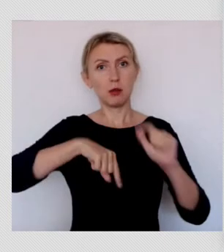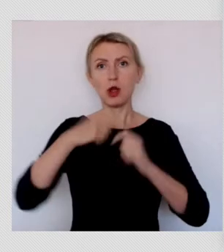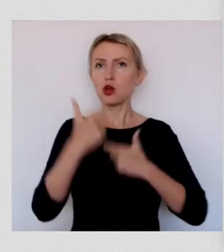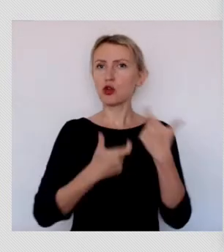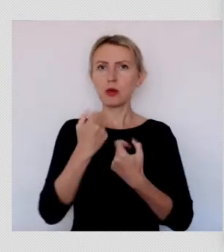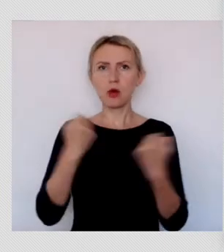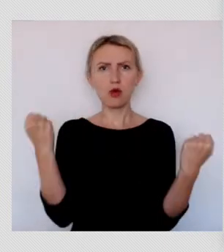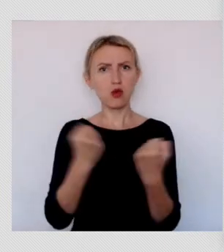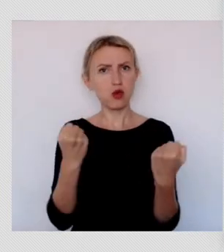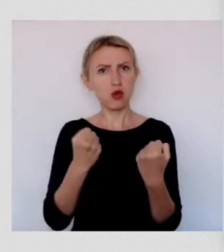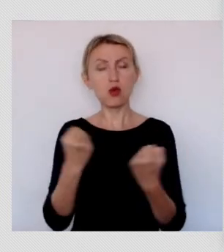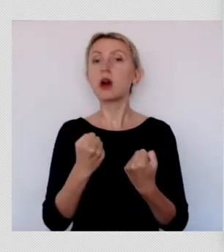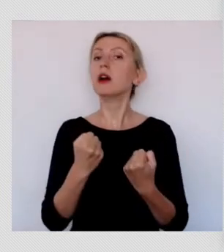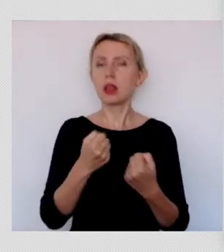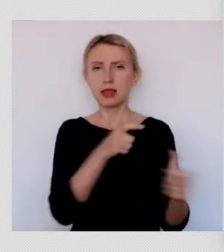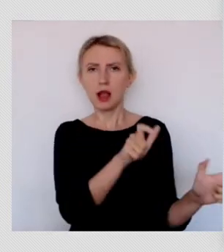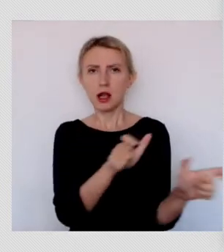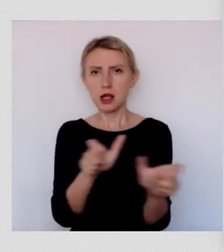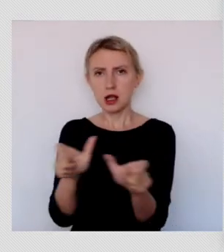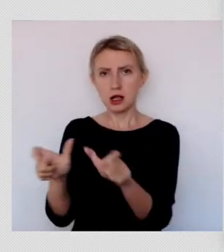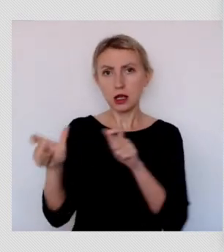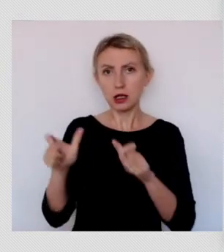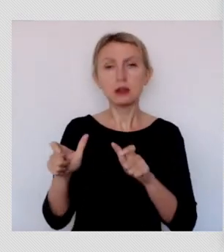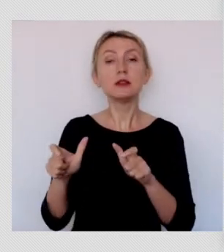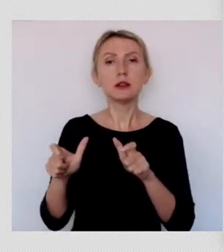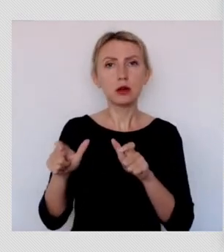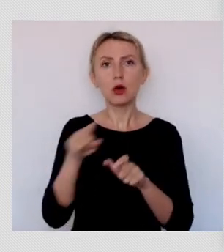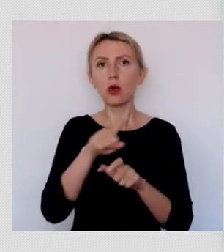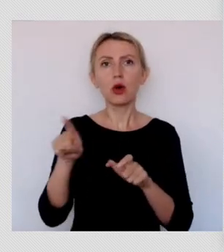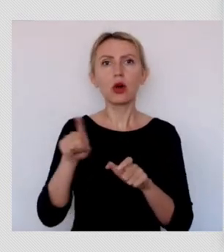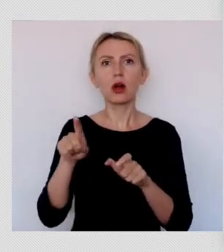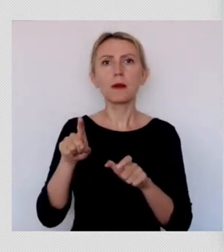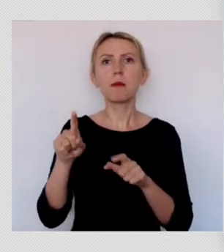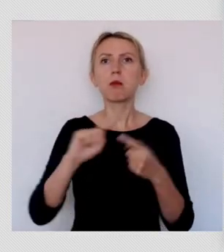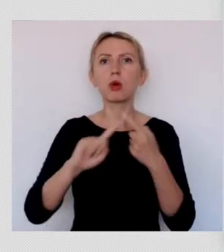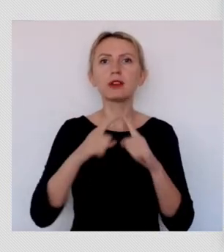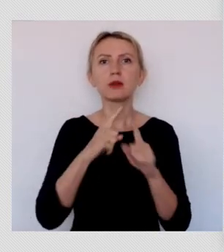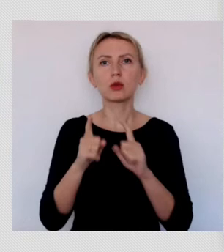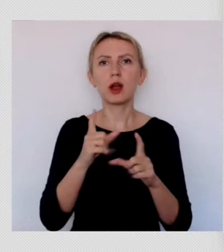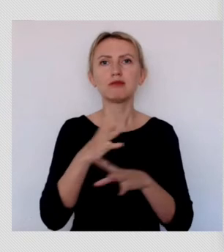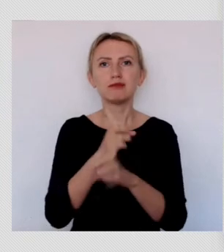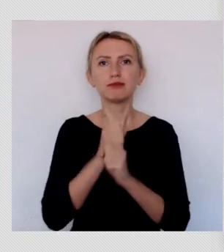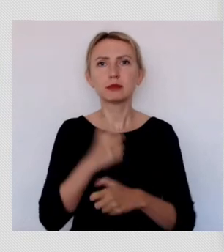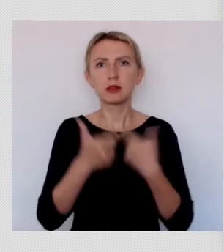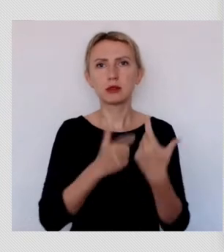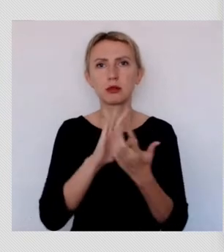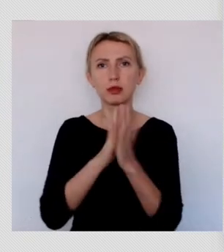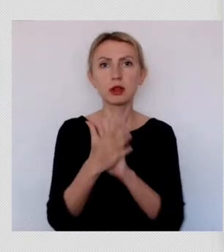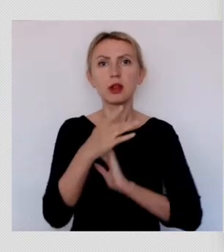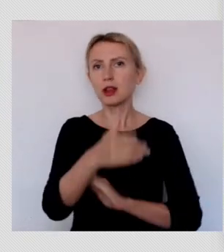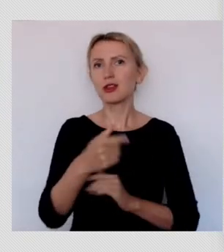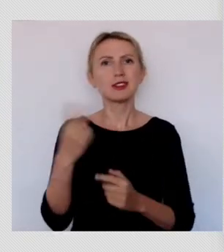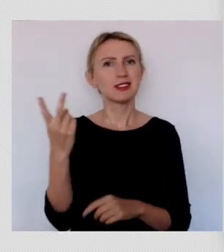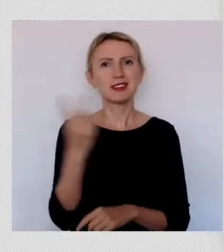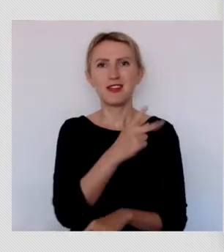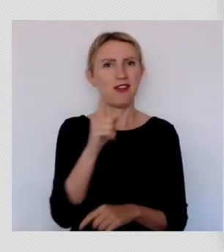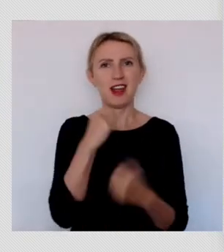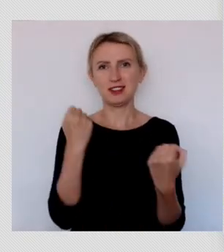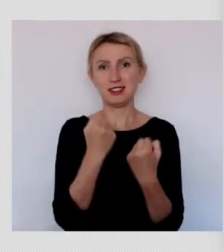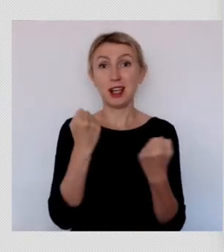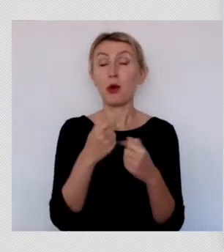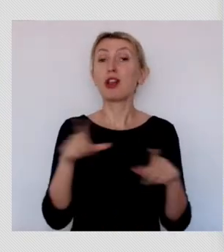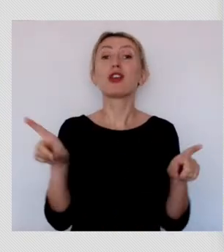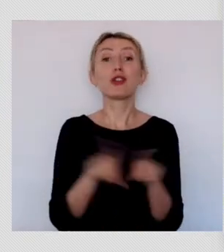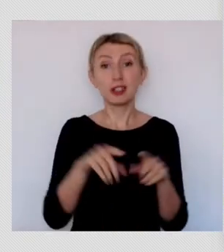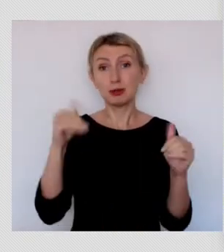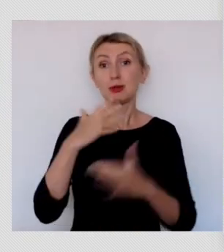silne organy nadzoru, które kryminalizują politykę, pamiętajmy o tym, że to jest broń obosieczna. To może być też